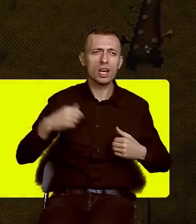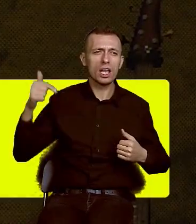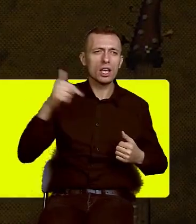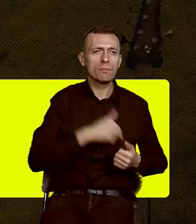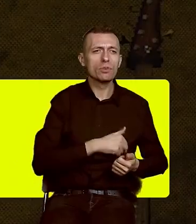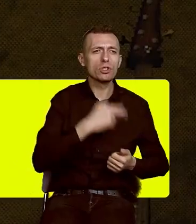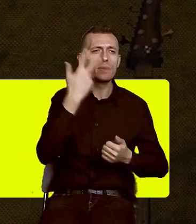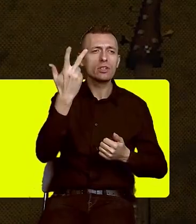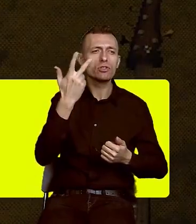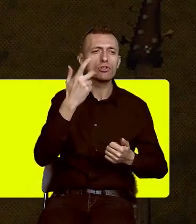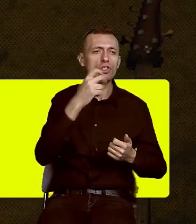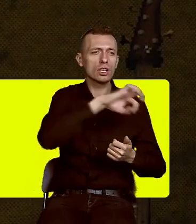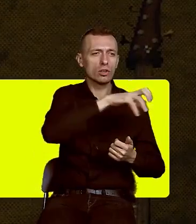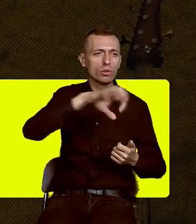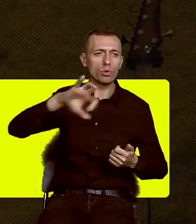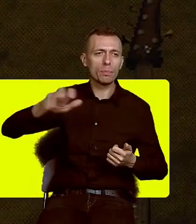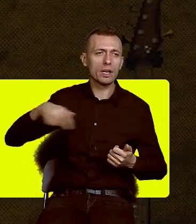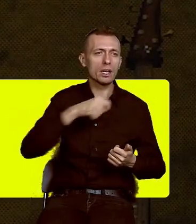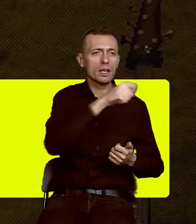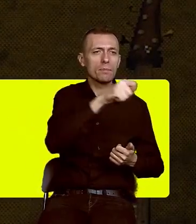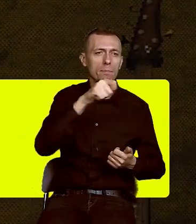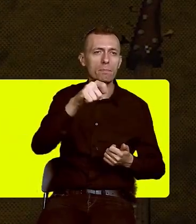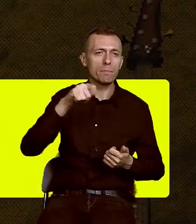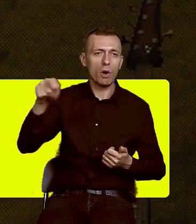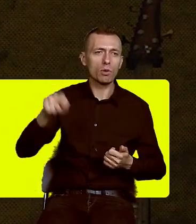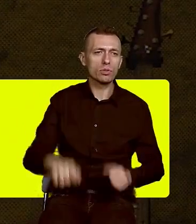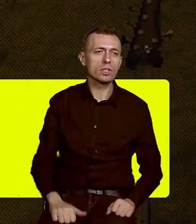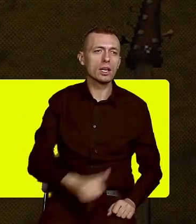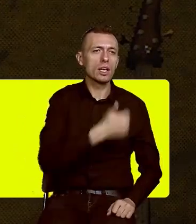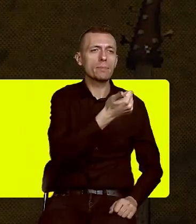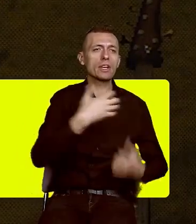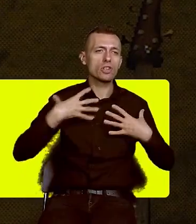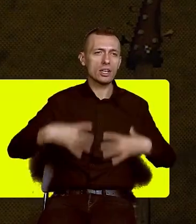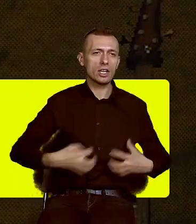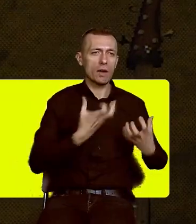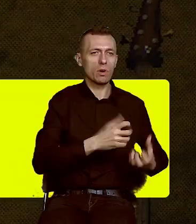Pożądliwością ciała, pożądliwością oczu i pychą życia.